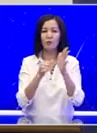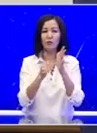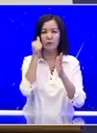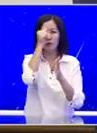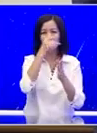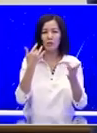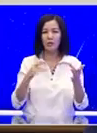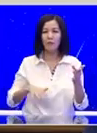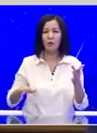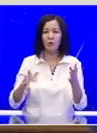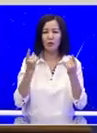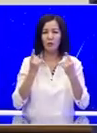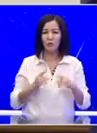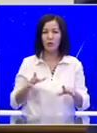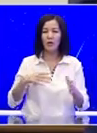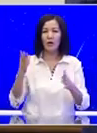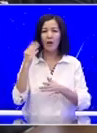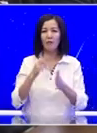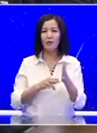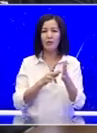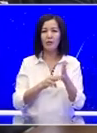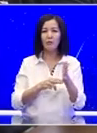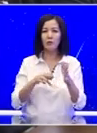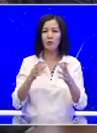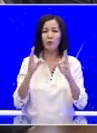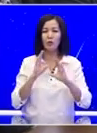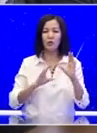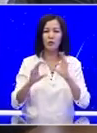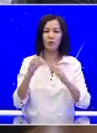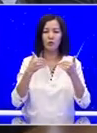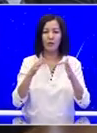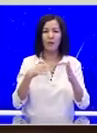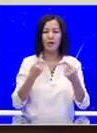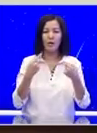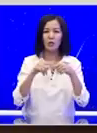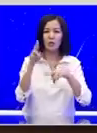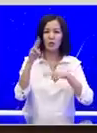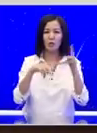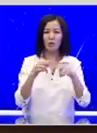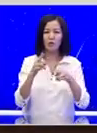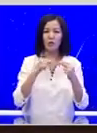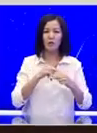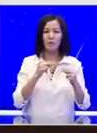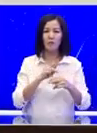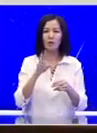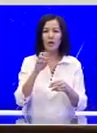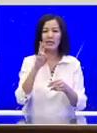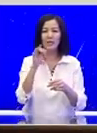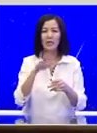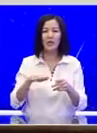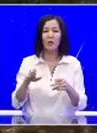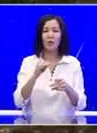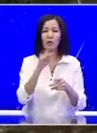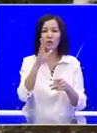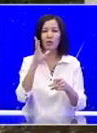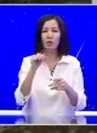жылы Жамбыл ауданында дүниеге келген. Алматы теміржол көлігі институтын тәмамдаған инженер-құрылысшы. Еңбек жолын Қаскелең ауданы